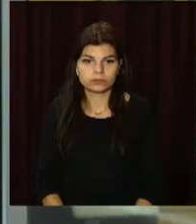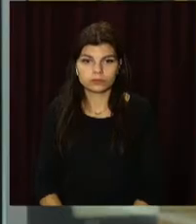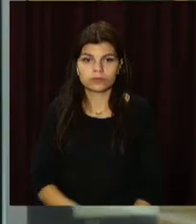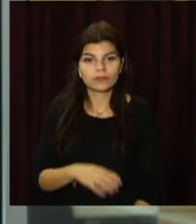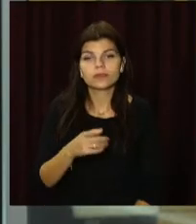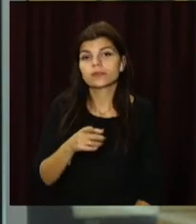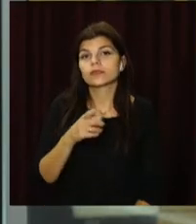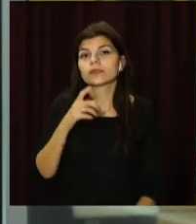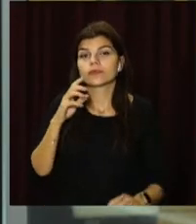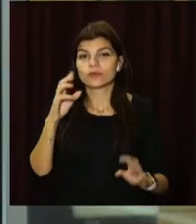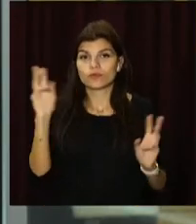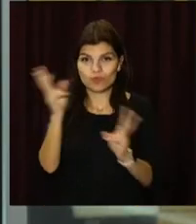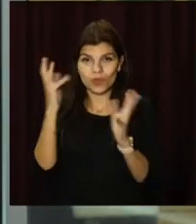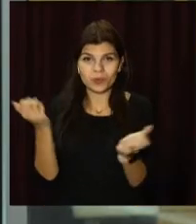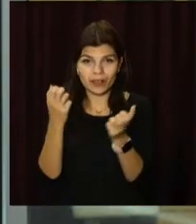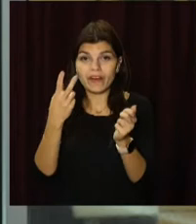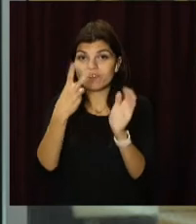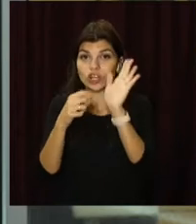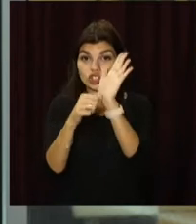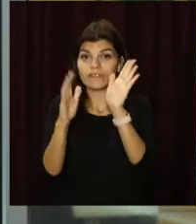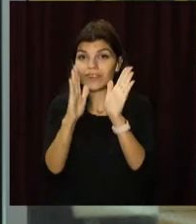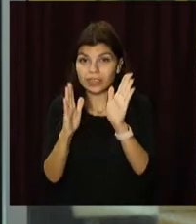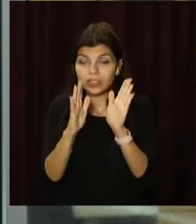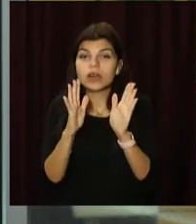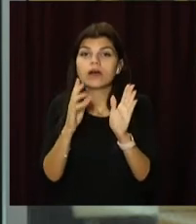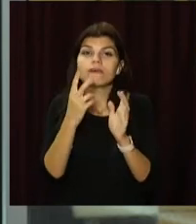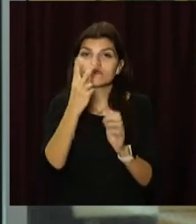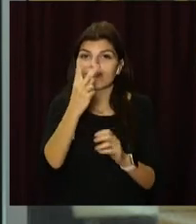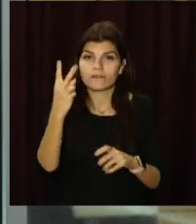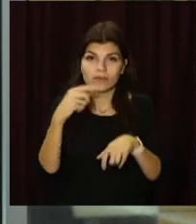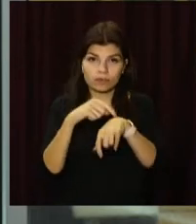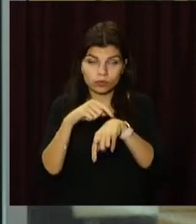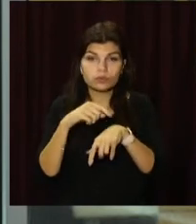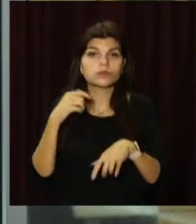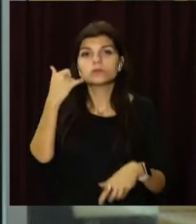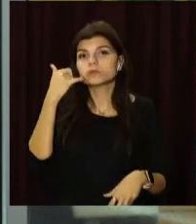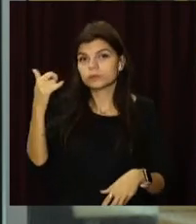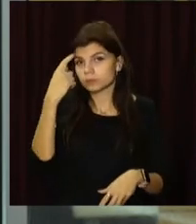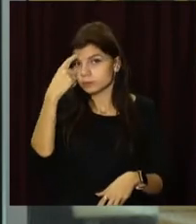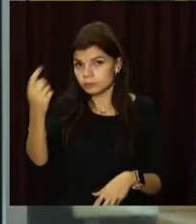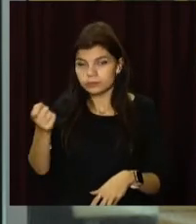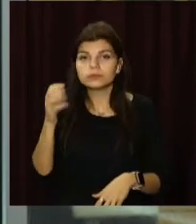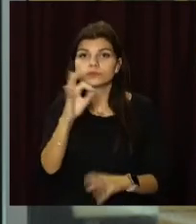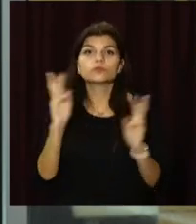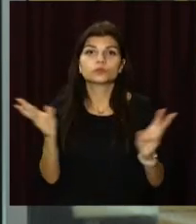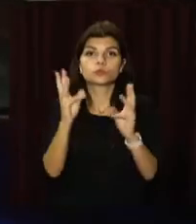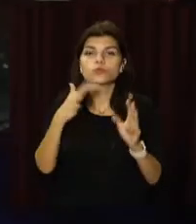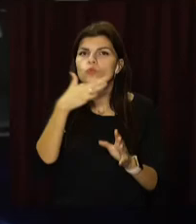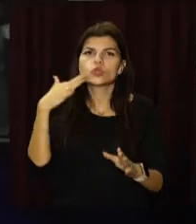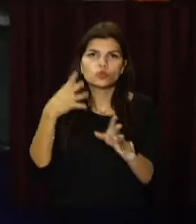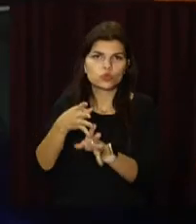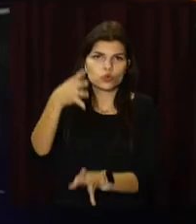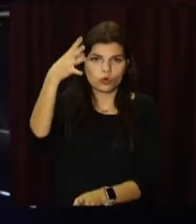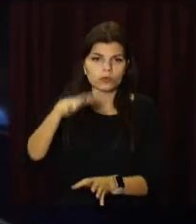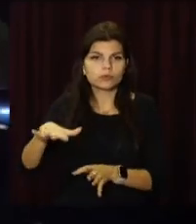Гаряча ніч у вогнеборців. 26 вересня приблизно о 22-й до служби порятунку надійшло повідомлення про пожежу в багатоповерхівці